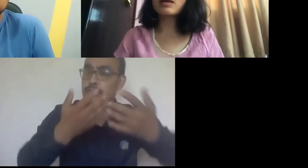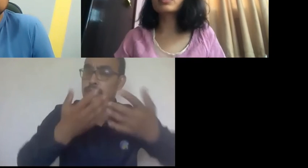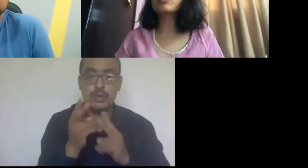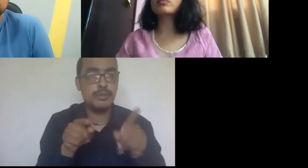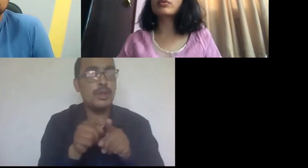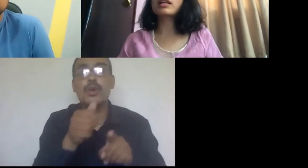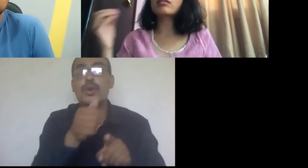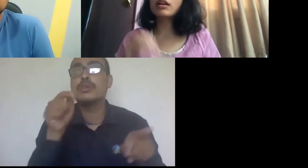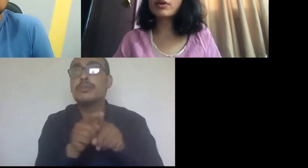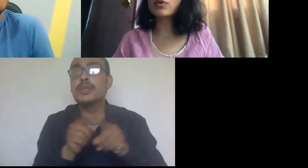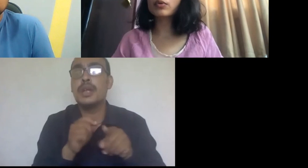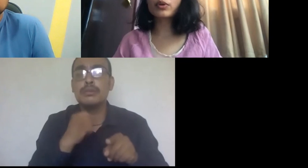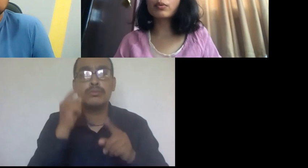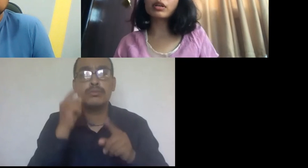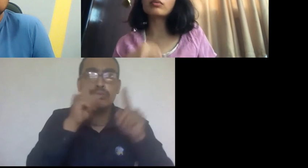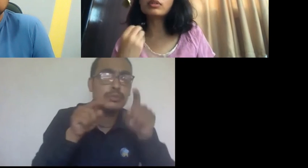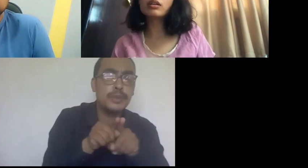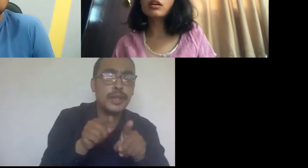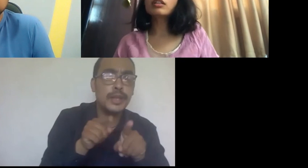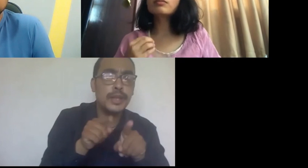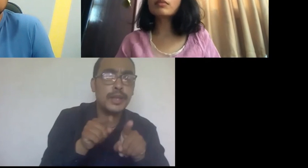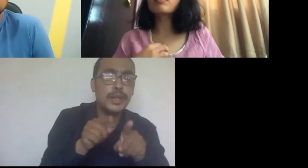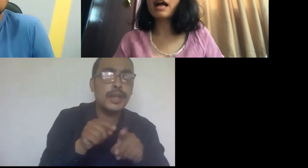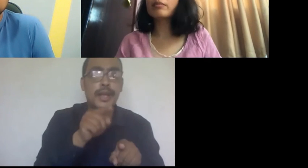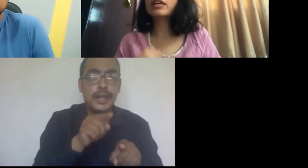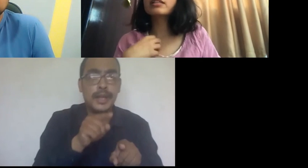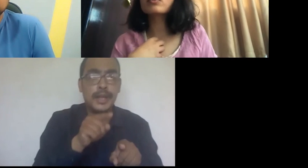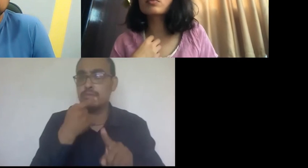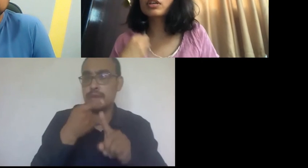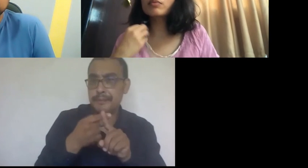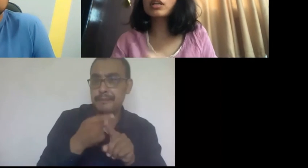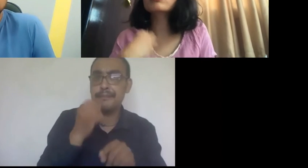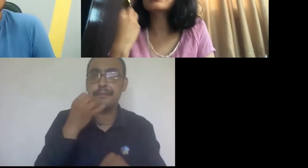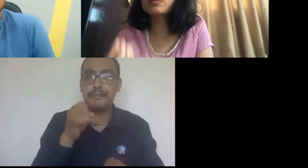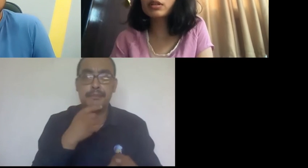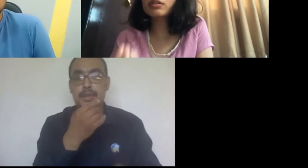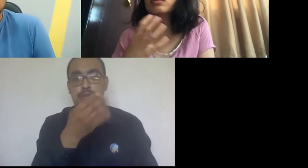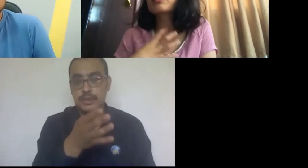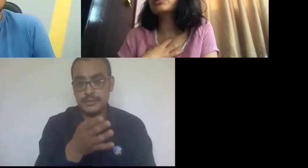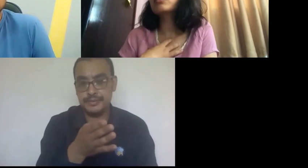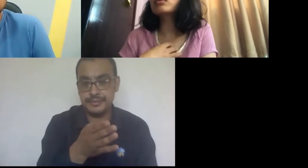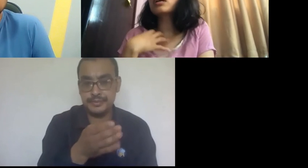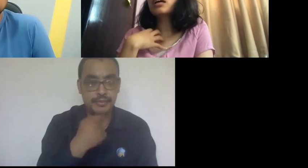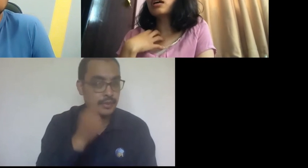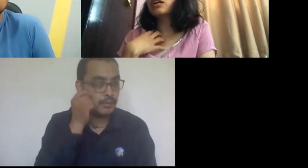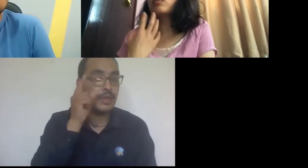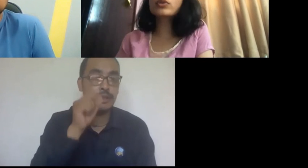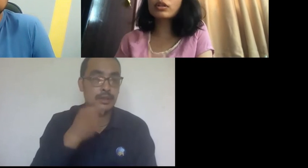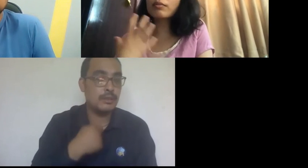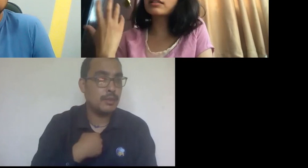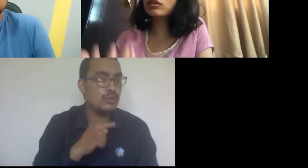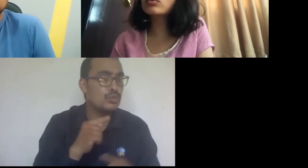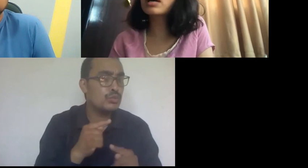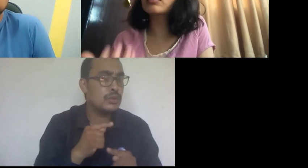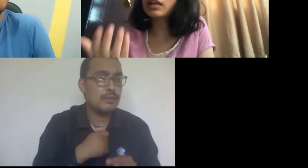यसलाई राम्रै भन्नु पऱ्यो, यसलाई नराम्रै भन्नु पऱ्यो भन्ने हुँदैन। तिन अब हामीले चाहिँ बुझ्नु पऱ्यो कि मैले कुन एक्सप्रेसन अथवा मैले कुन